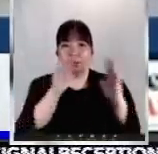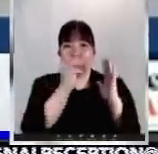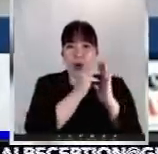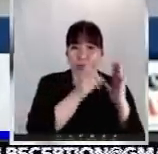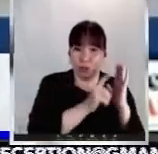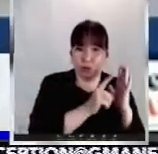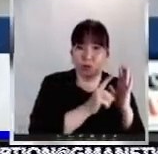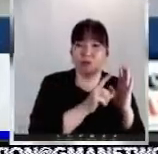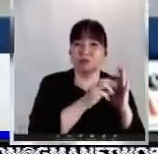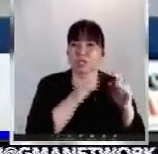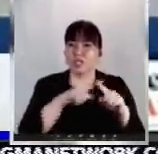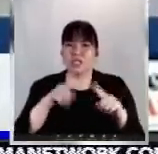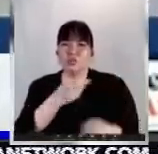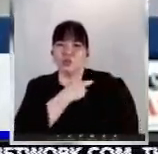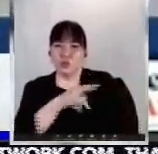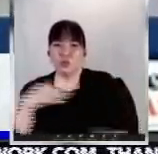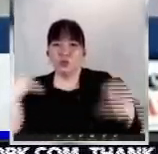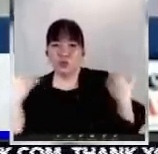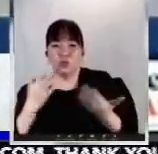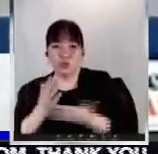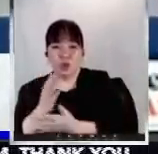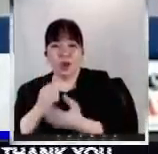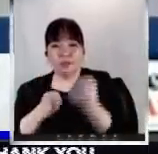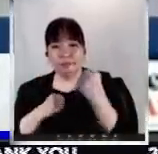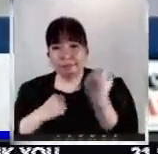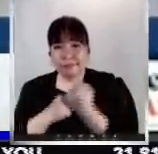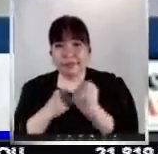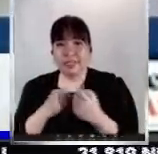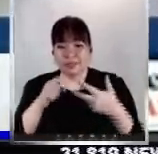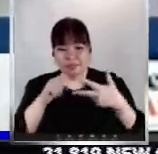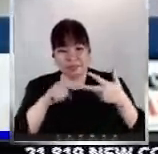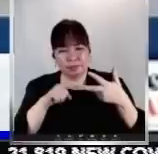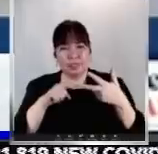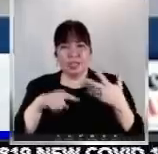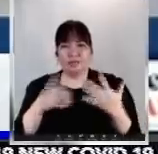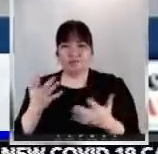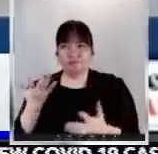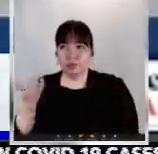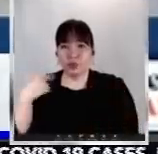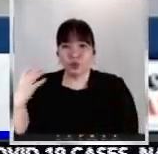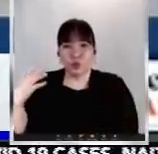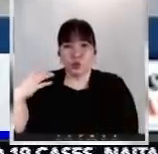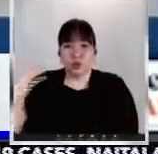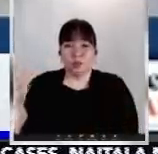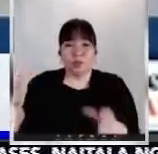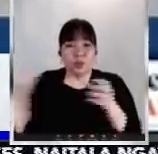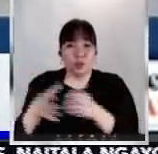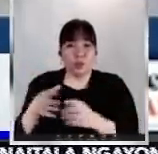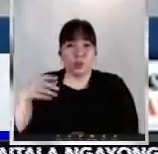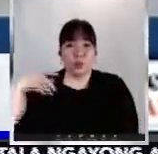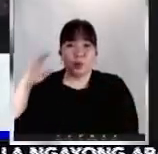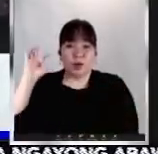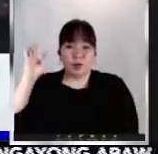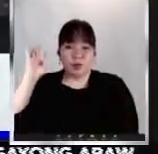at youth rights advocates. At petisyon ni Abubakar Mangelen, nagpakilalang chairman ng partido ni Marcos na Partido Federal ng